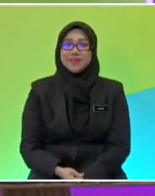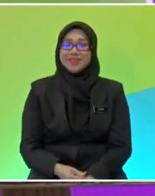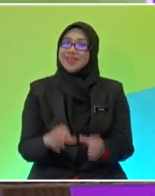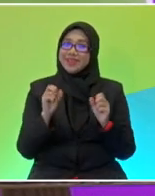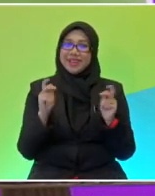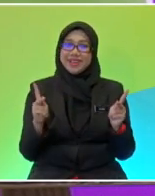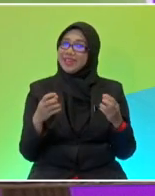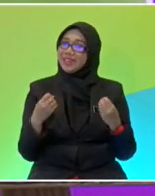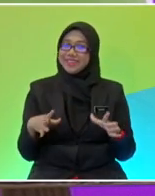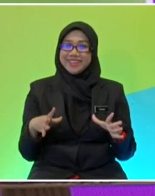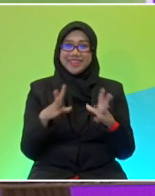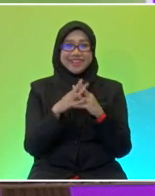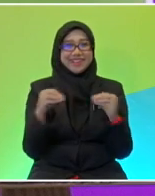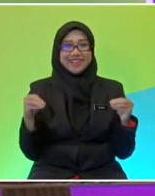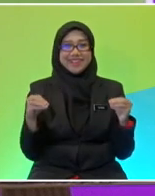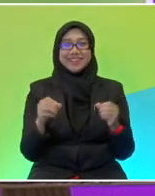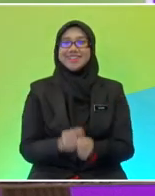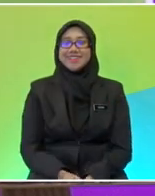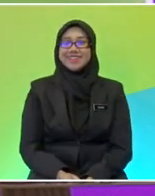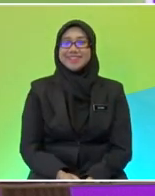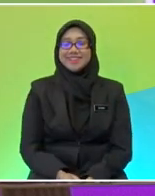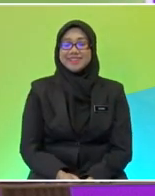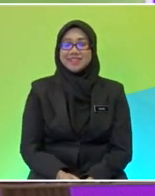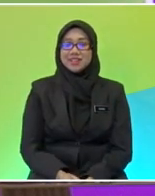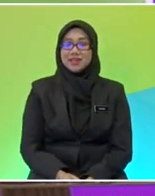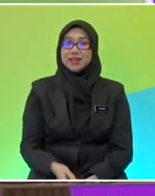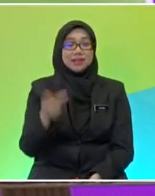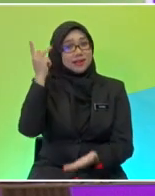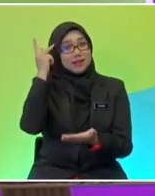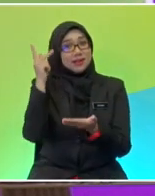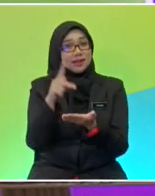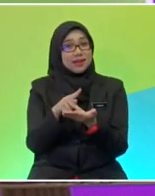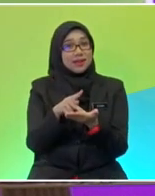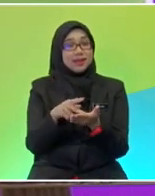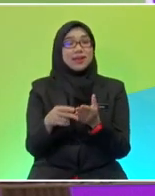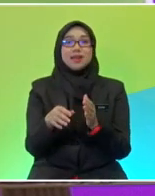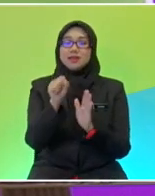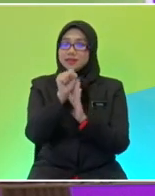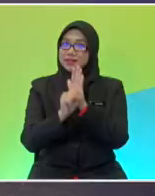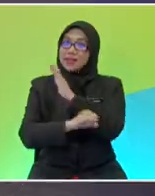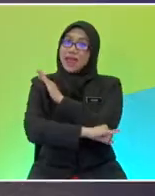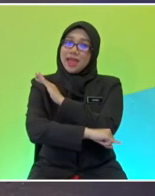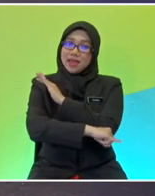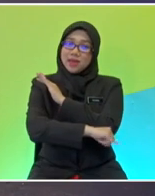ya itulah dia yang kita belajar kenali seekor ayam